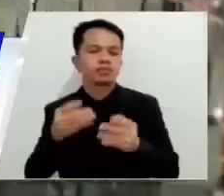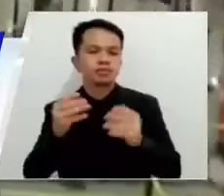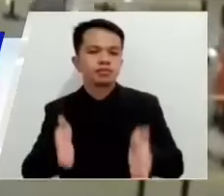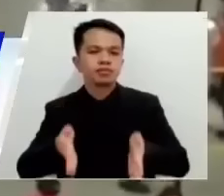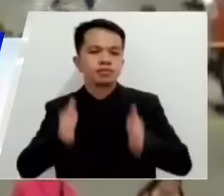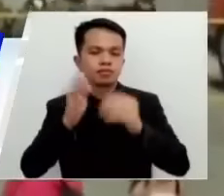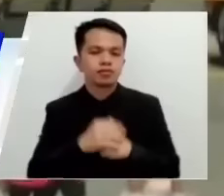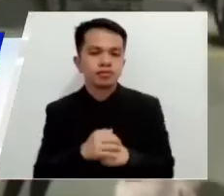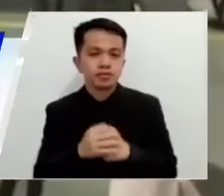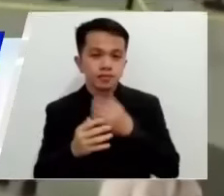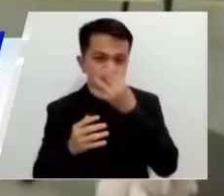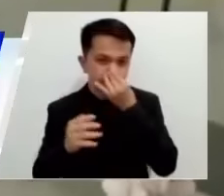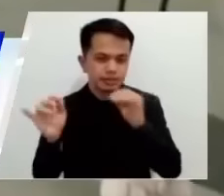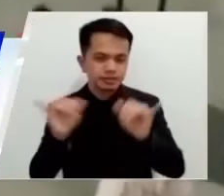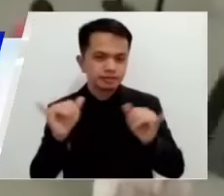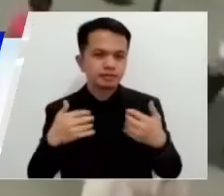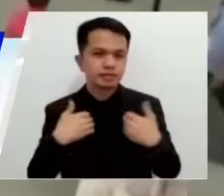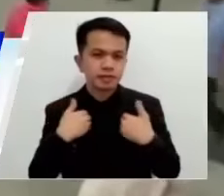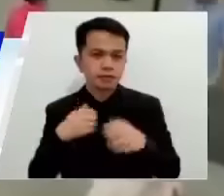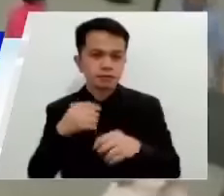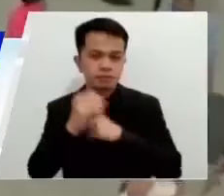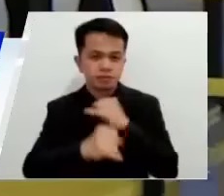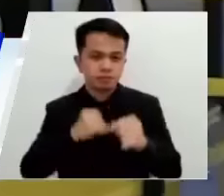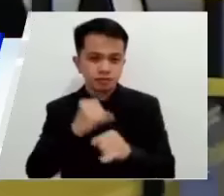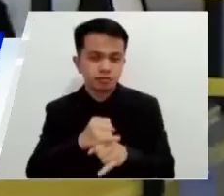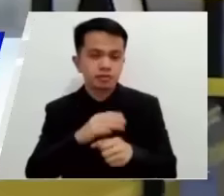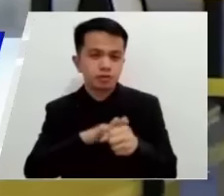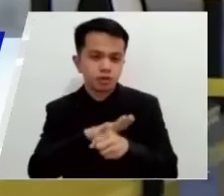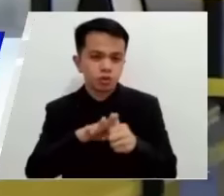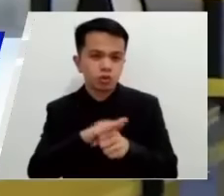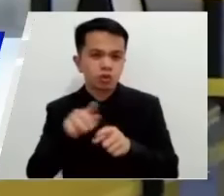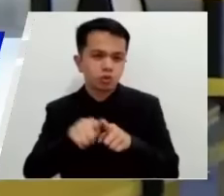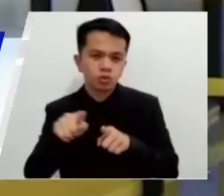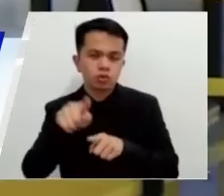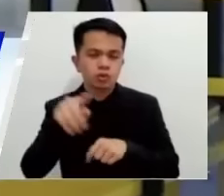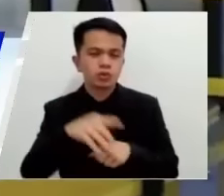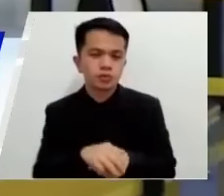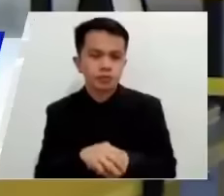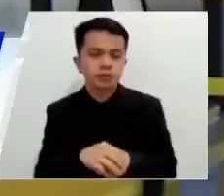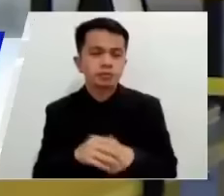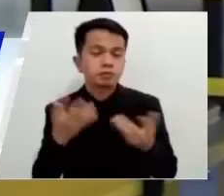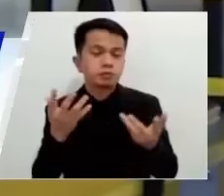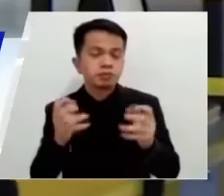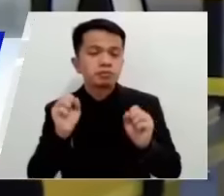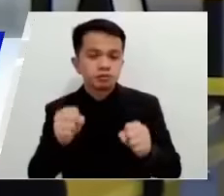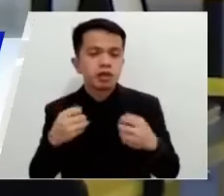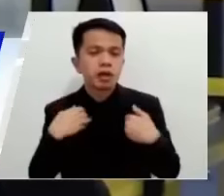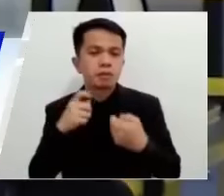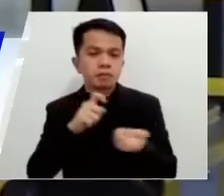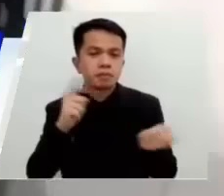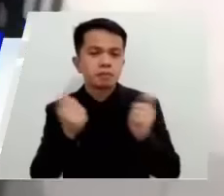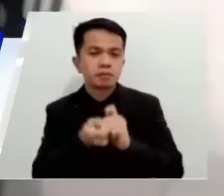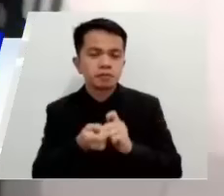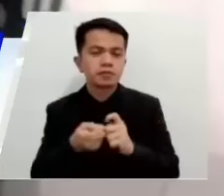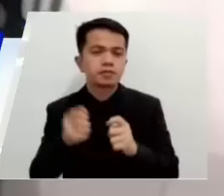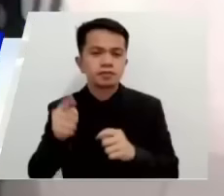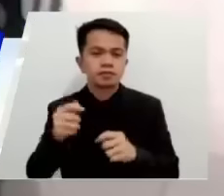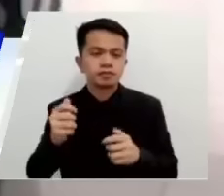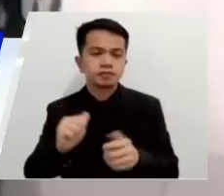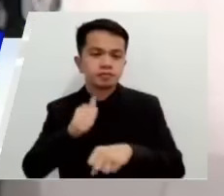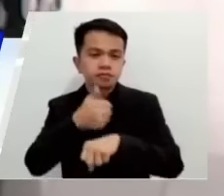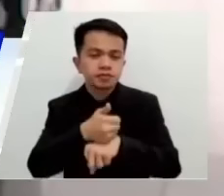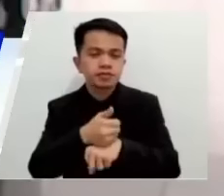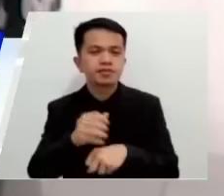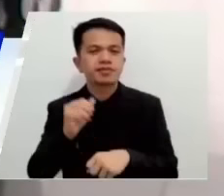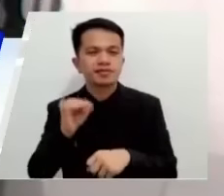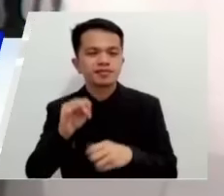local airlines sa international at local destinations. Maaaring may mga magiging pagbabago rin sa terminal assignment kapag makumpleto